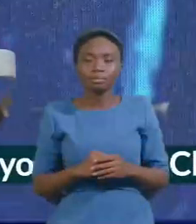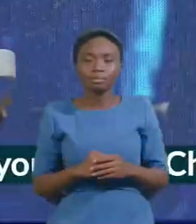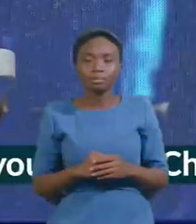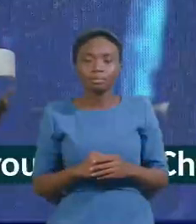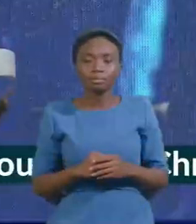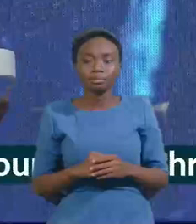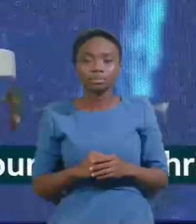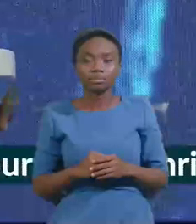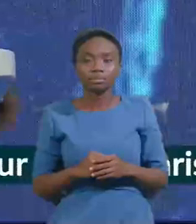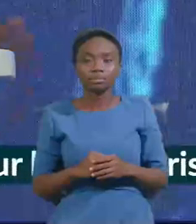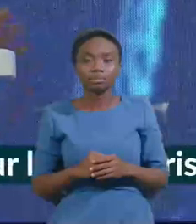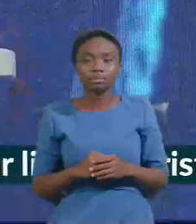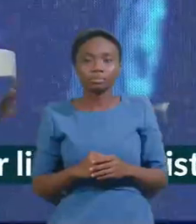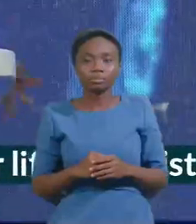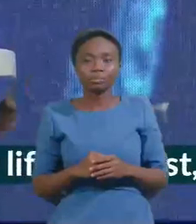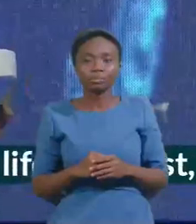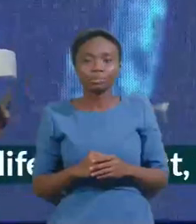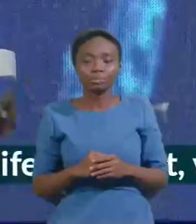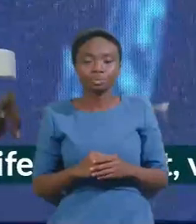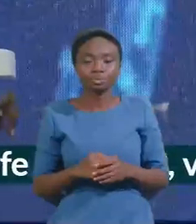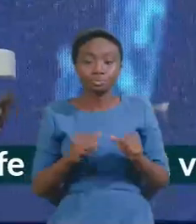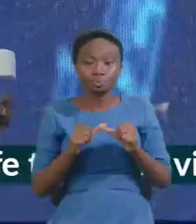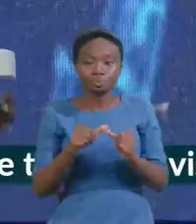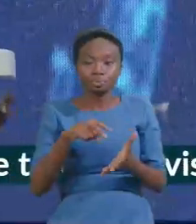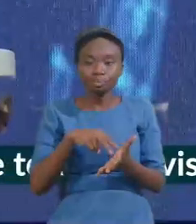Quiconque invoquera le nom du Seigneur sera sauvé.